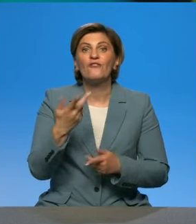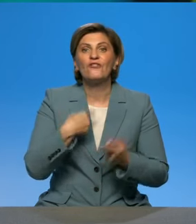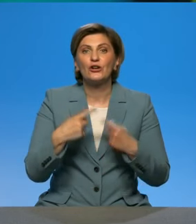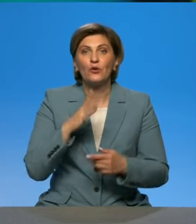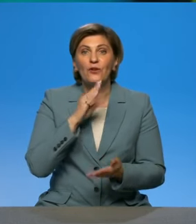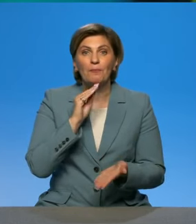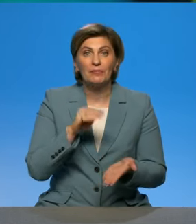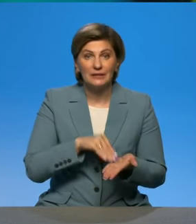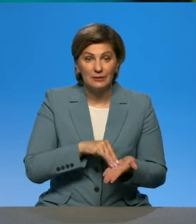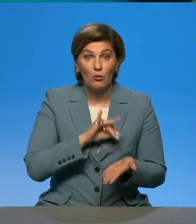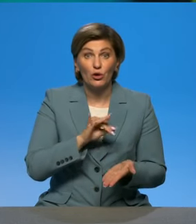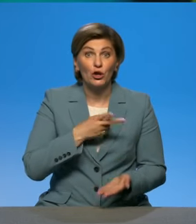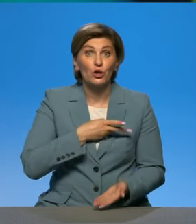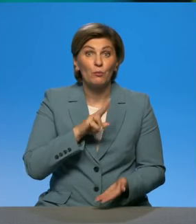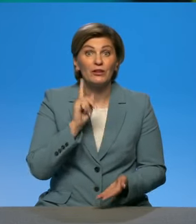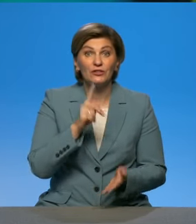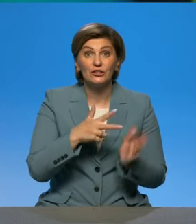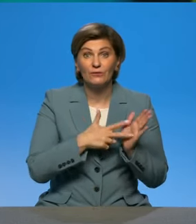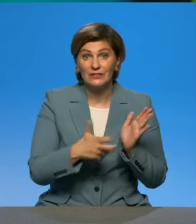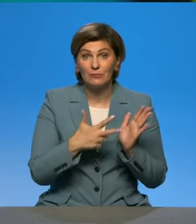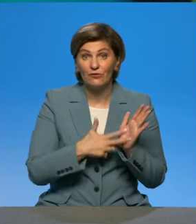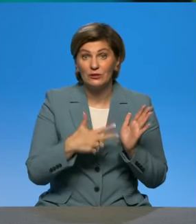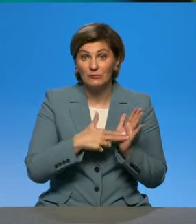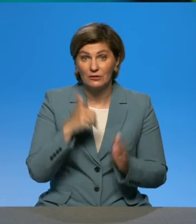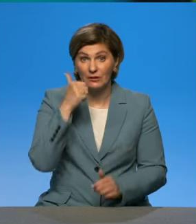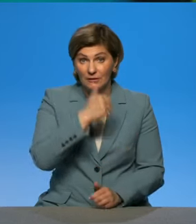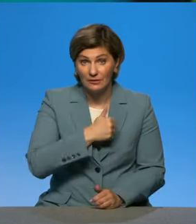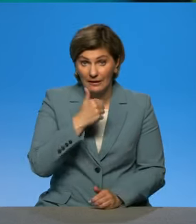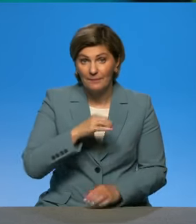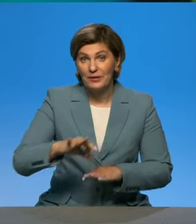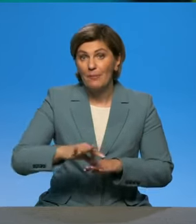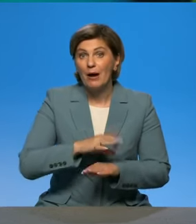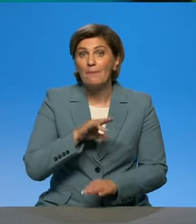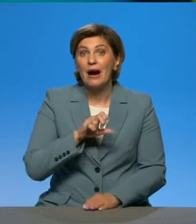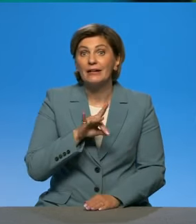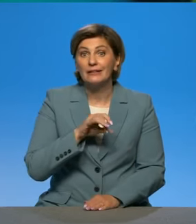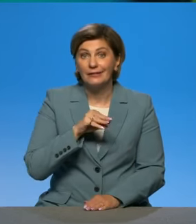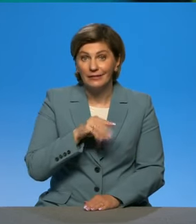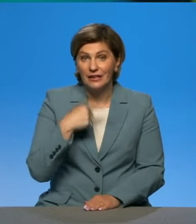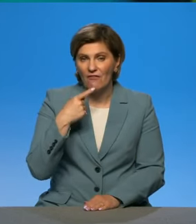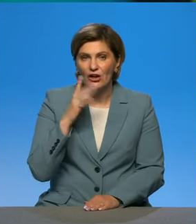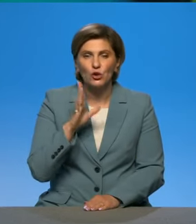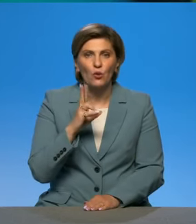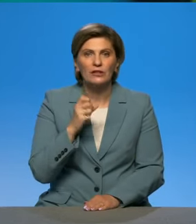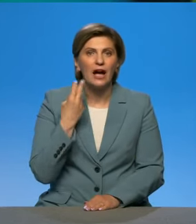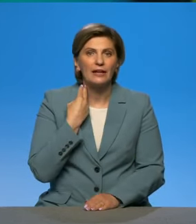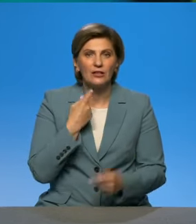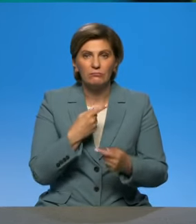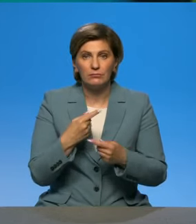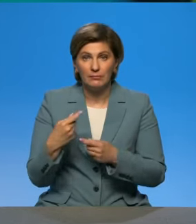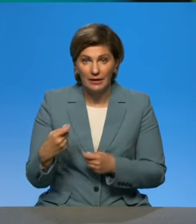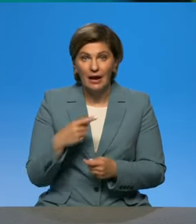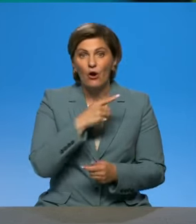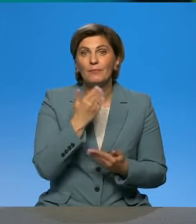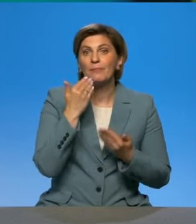и умер, в 1888 году супруга Маргарет, разговаривающая только на английском языке, запросила разрешение у